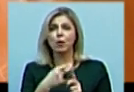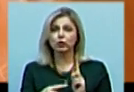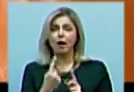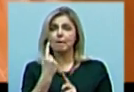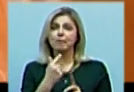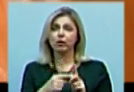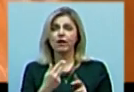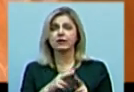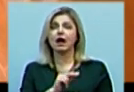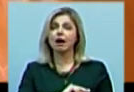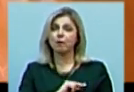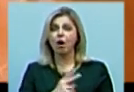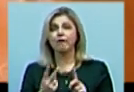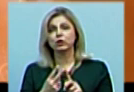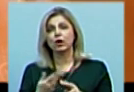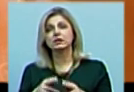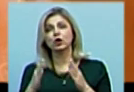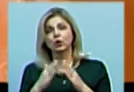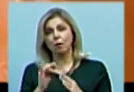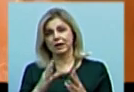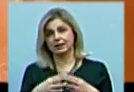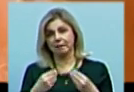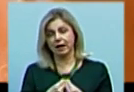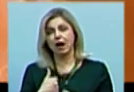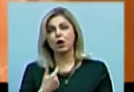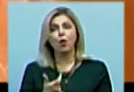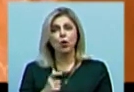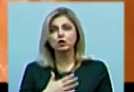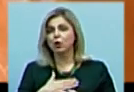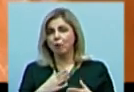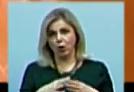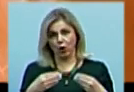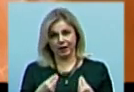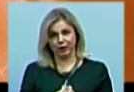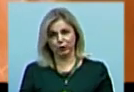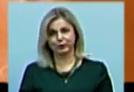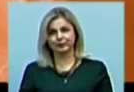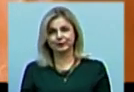– це була робота, а друга – це був дім та сім'я. Я дуже любила родину.